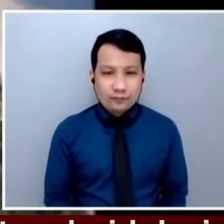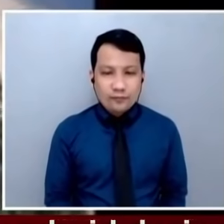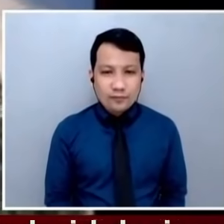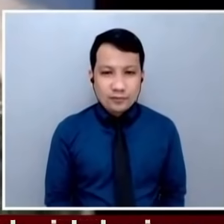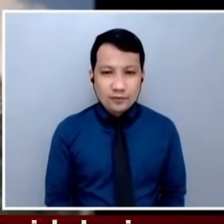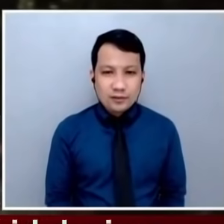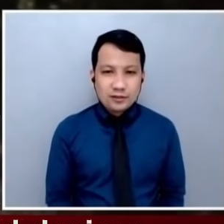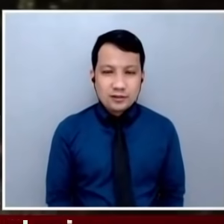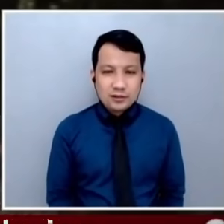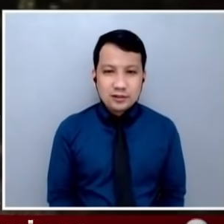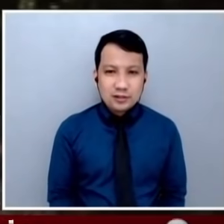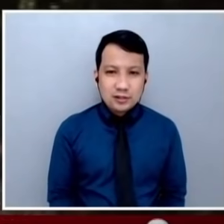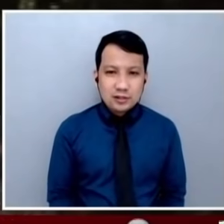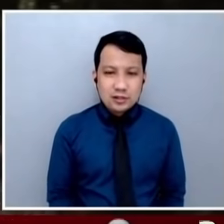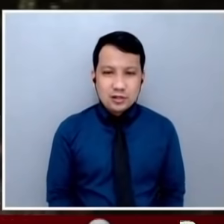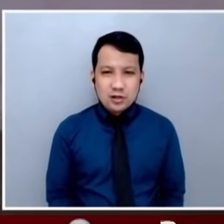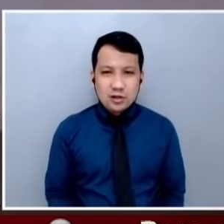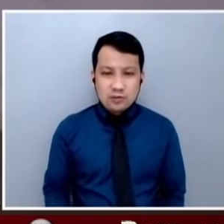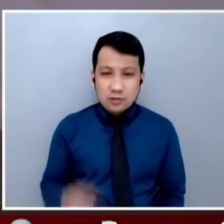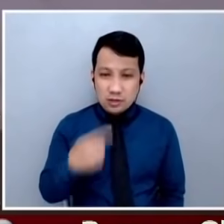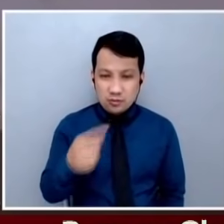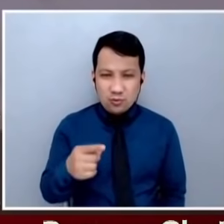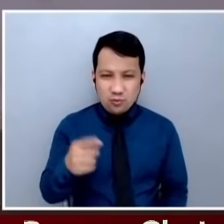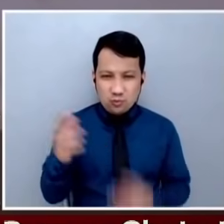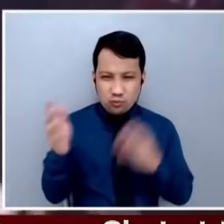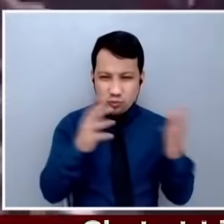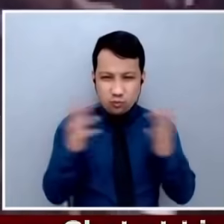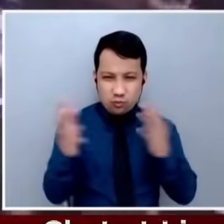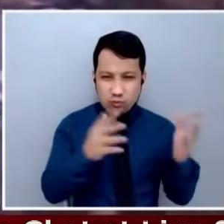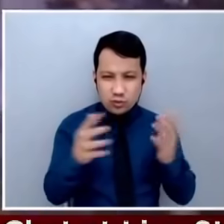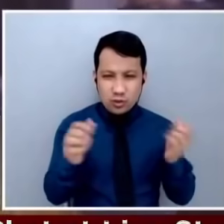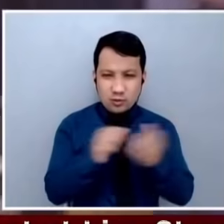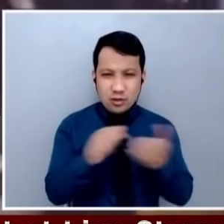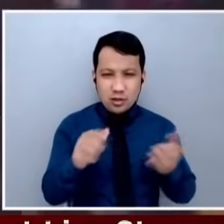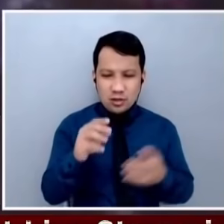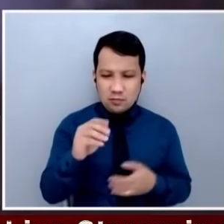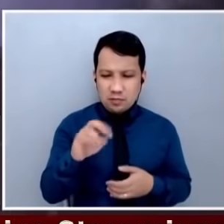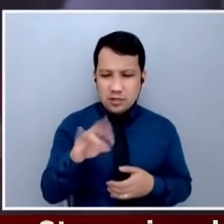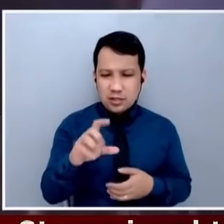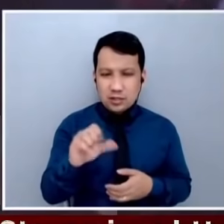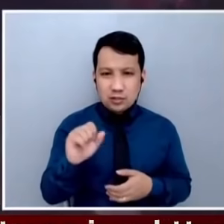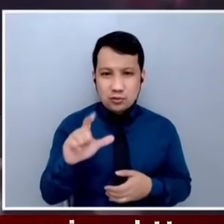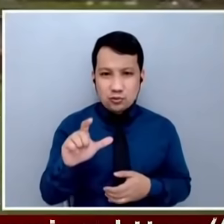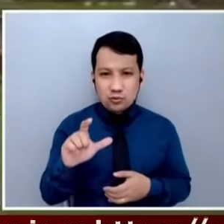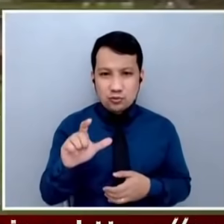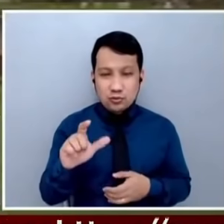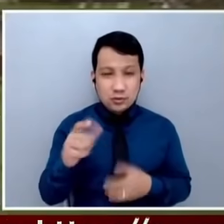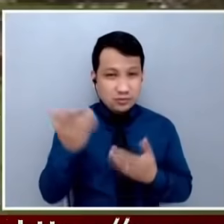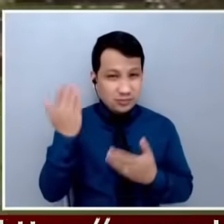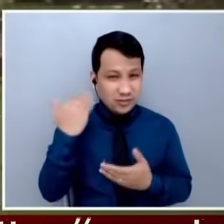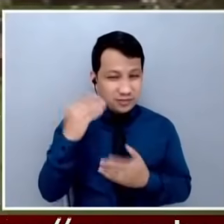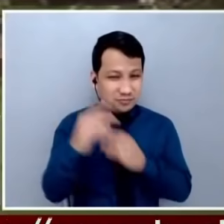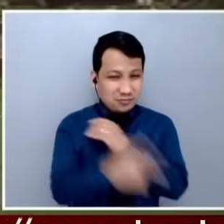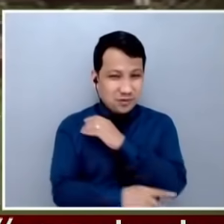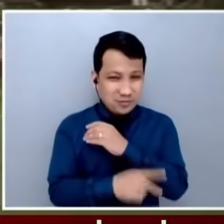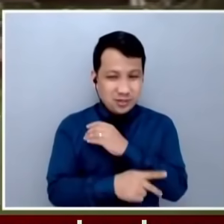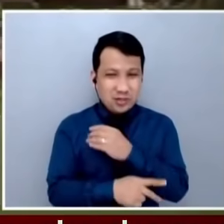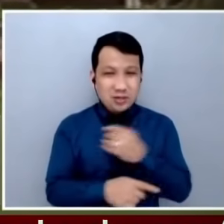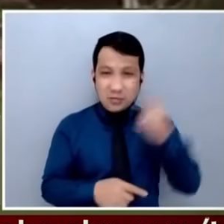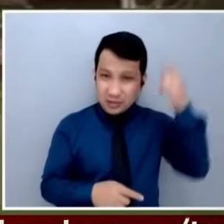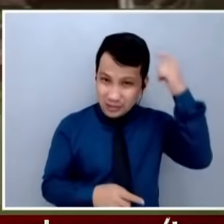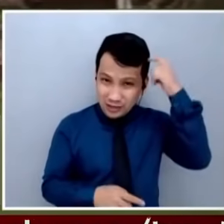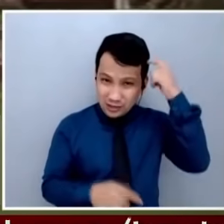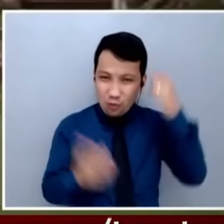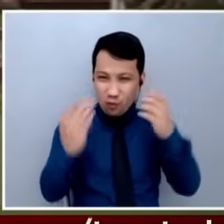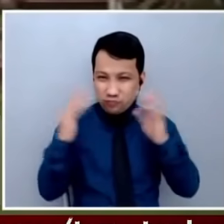Twin tragedy ang turing ni Batanes Governor Marilu Caico sa sinapit ng kanilang probinsya kamakailan. Matapos kasi ang